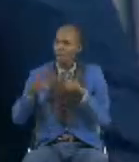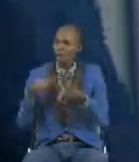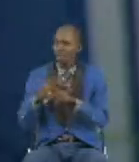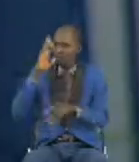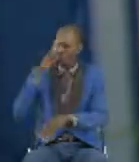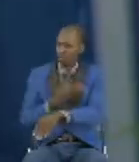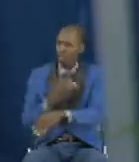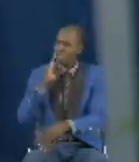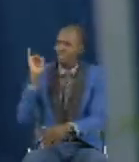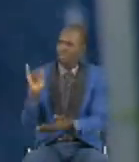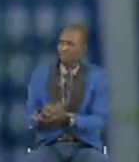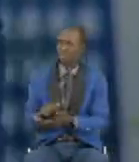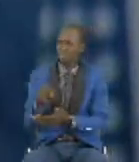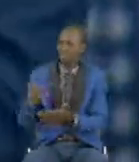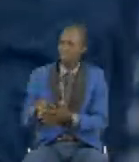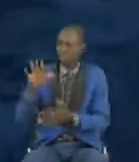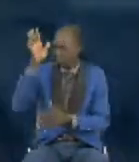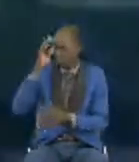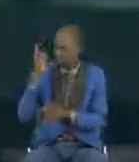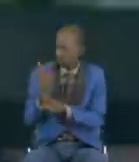ça? Ton père vient de mourir.